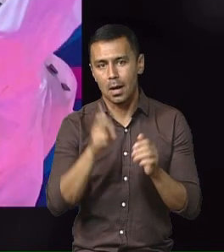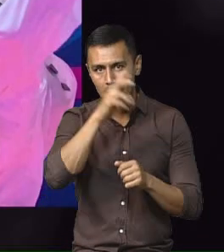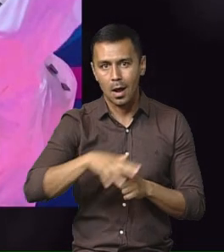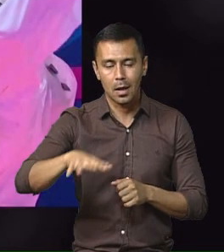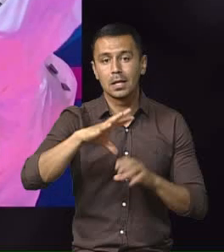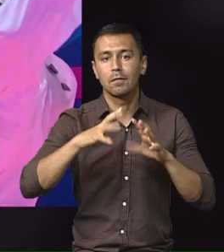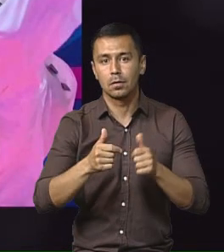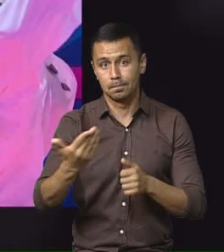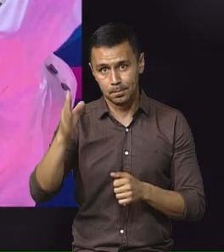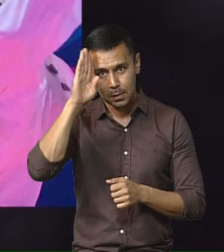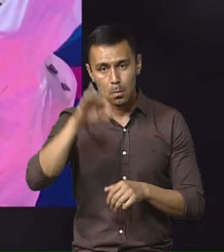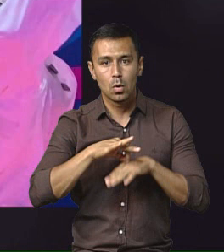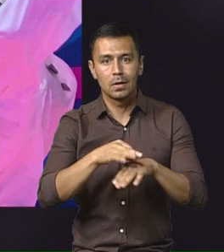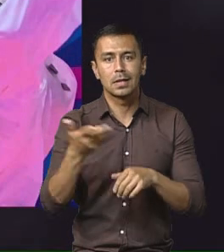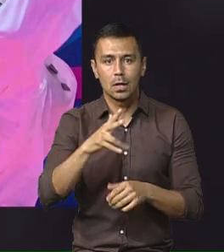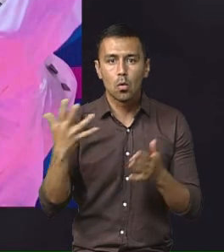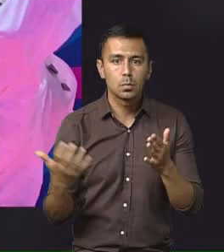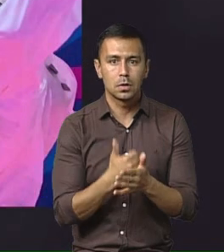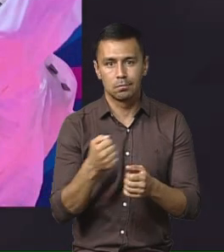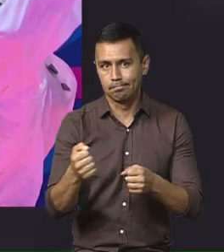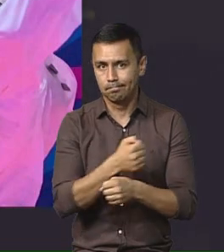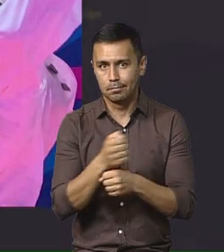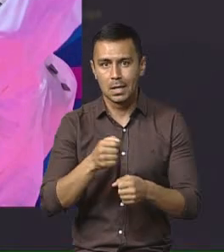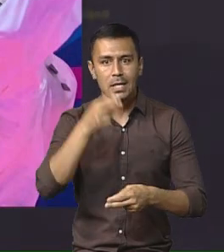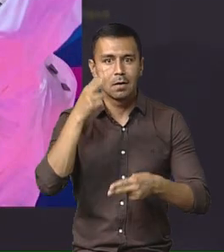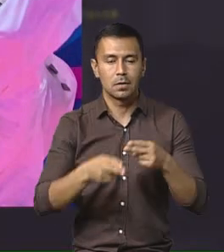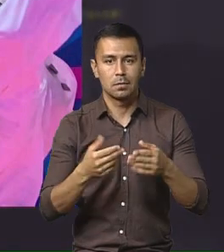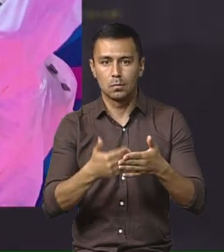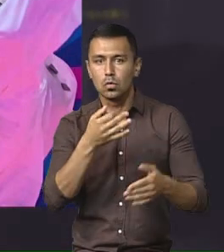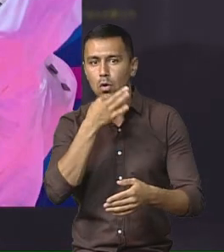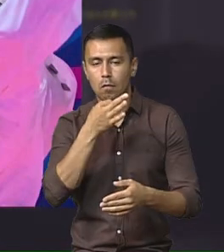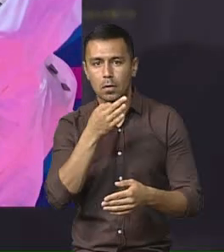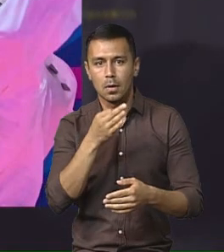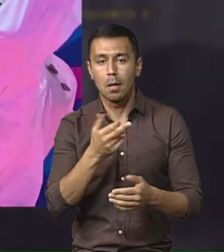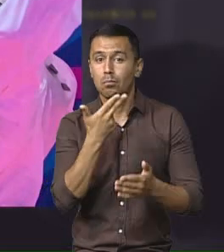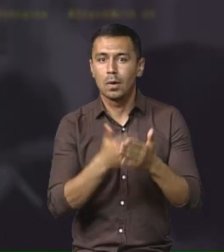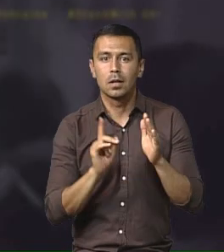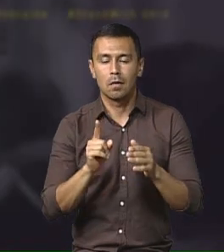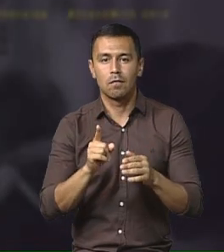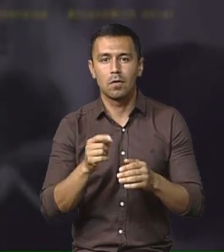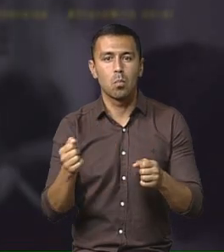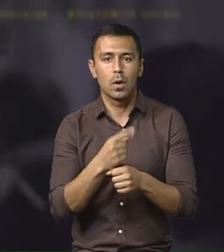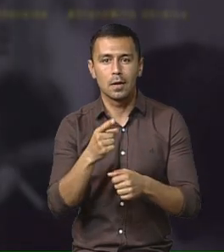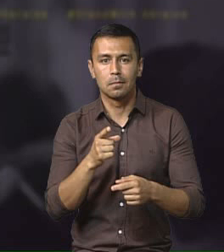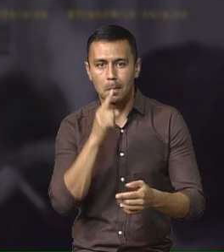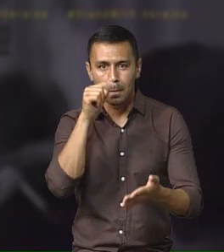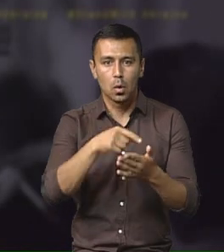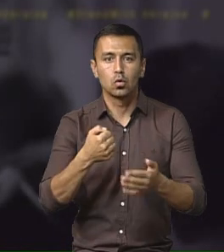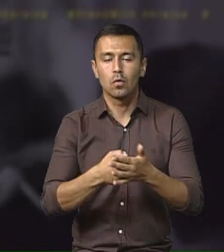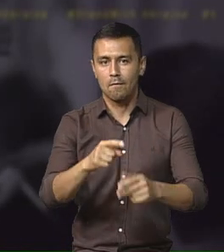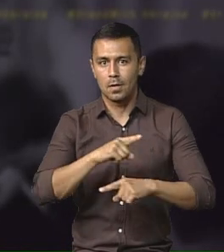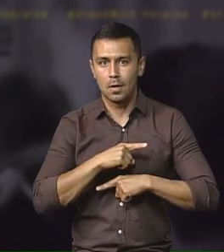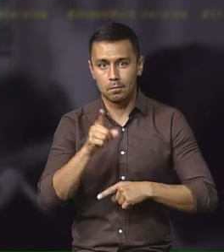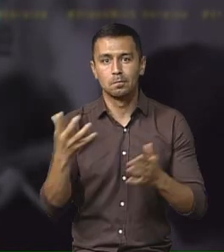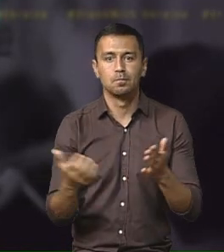світу. Давід Гулій провів 3 успішних поєдинки, які завершились достроково та поступився лише у бою за вихід до фіналу. Окрім того,